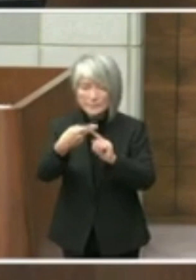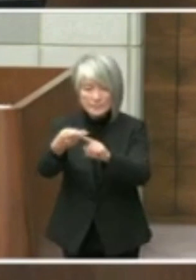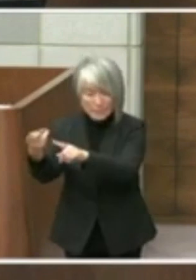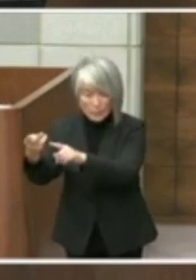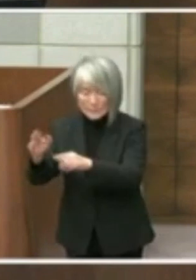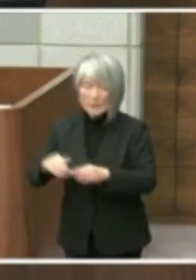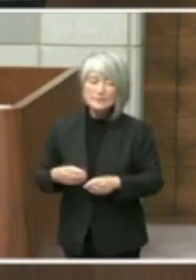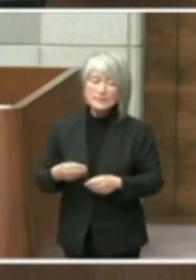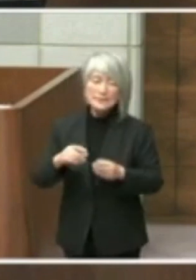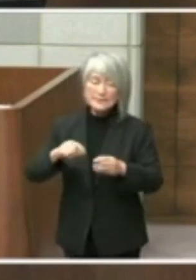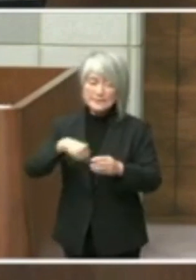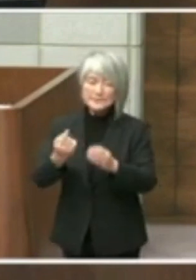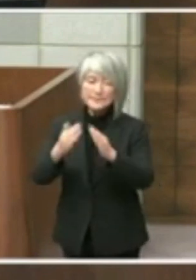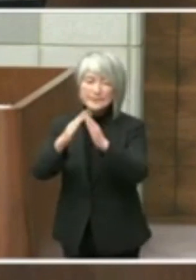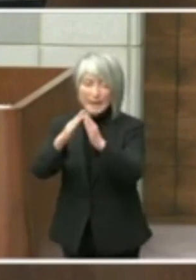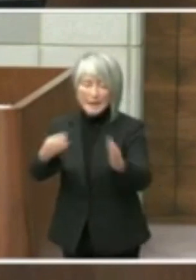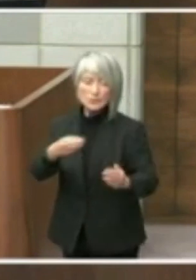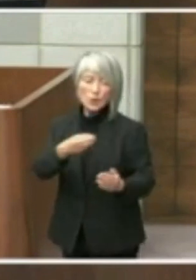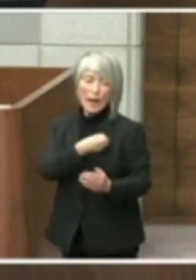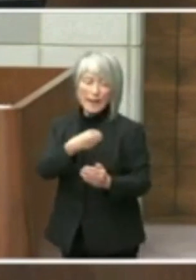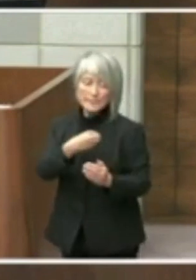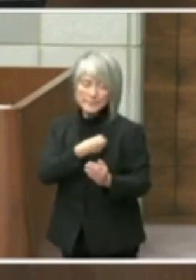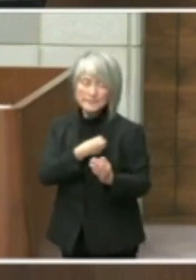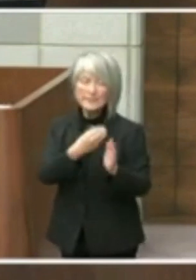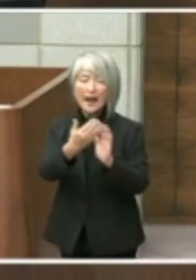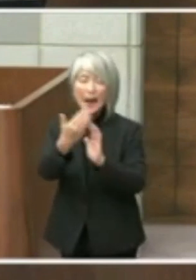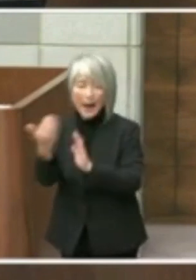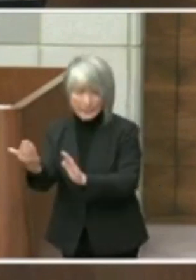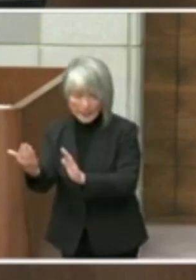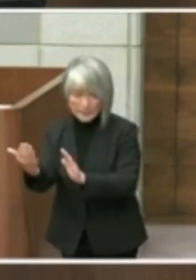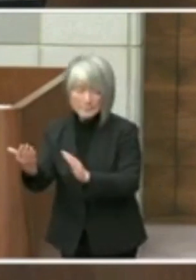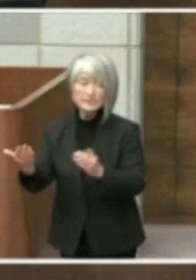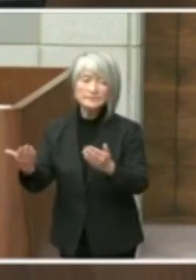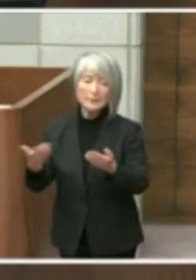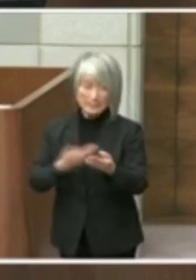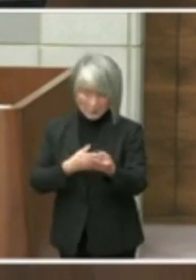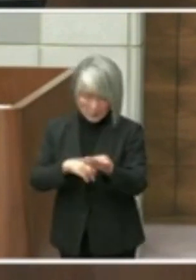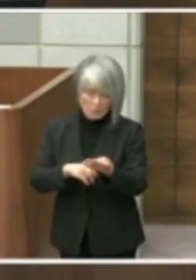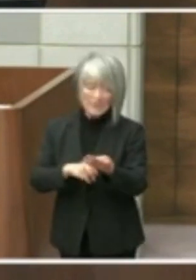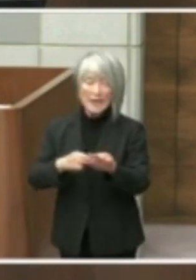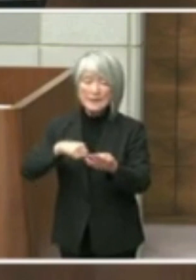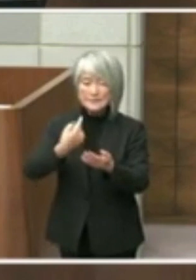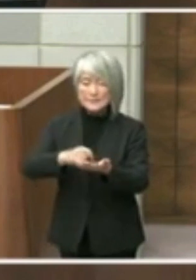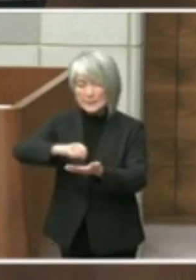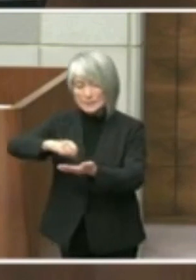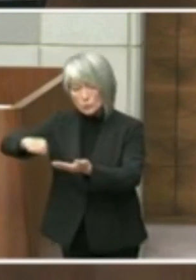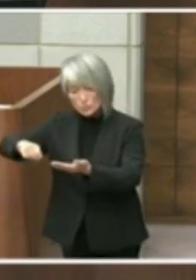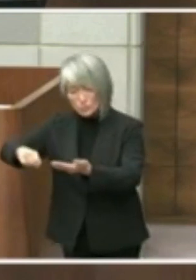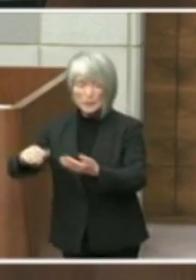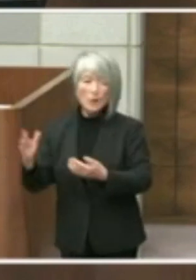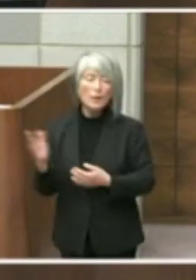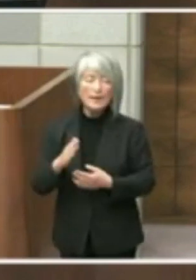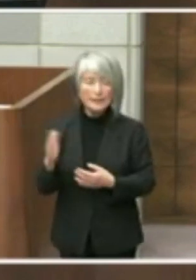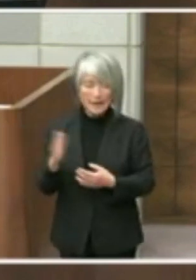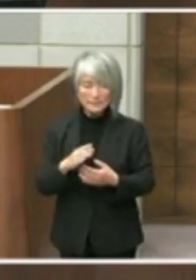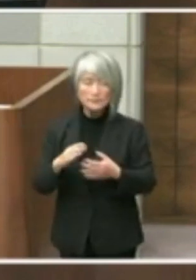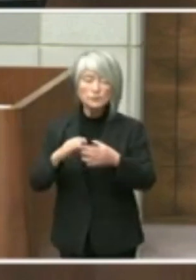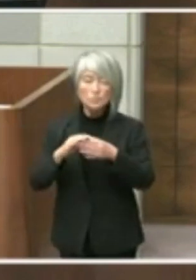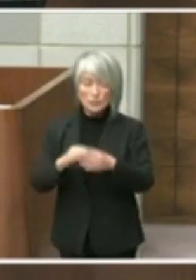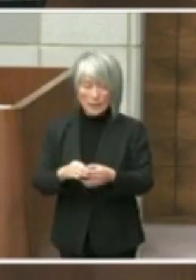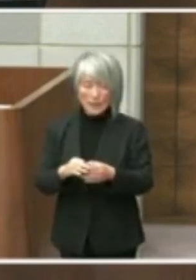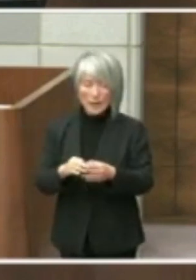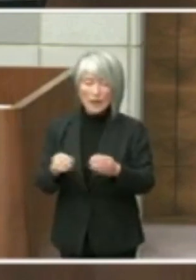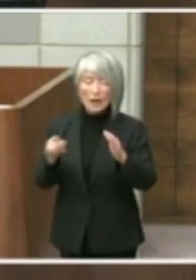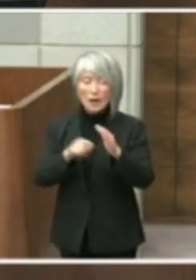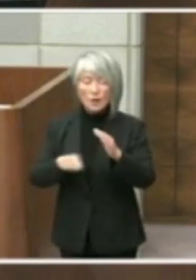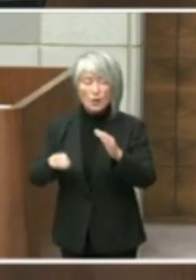となっており、また自筆したものではないため、公職選挙法上許される自筆